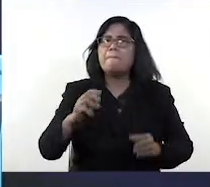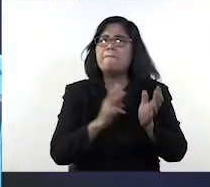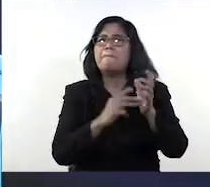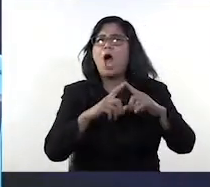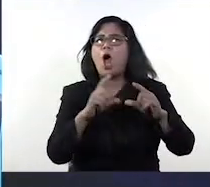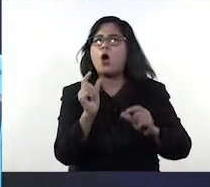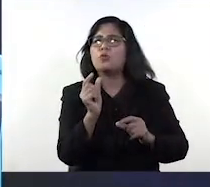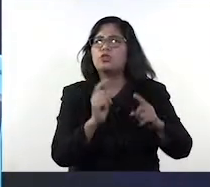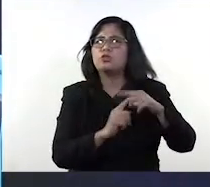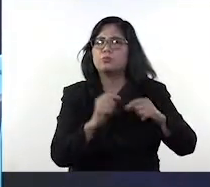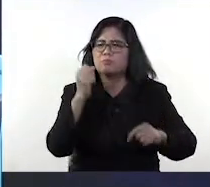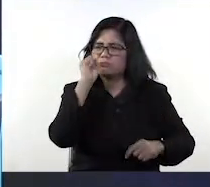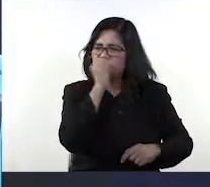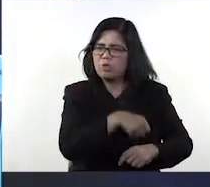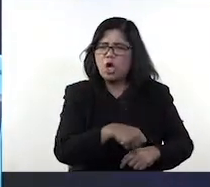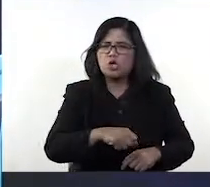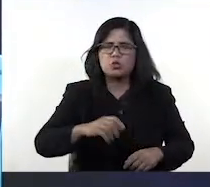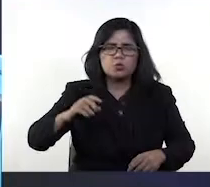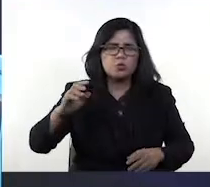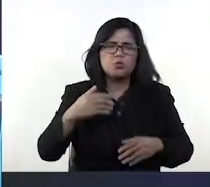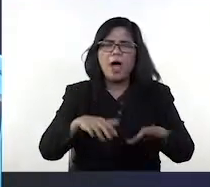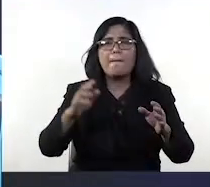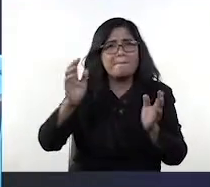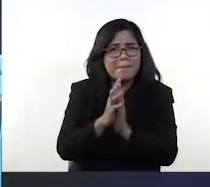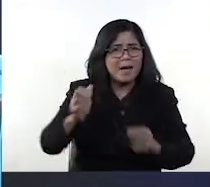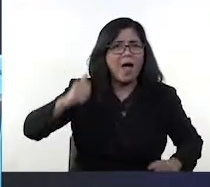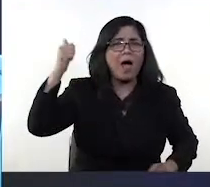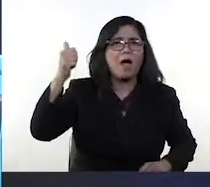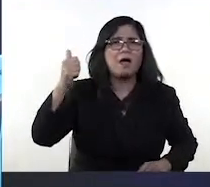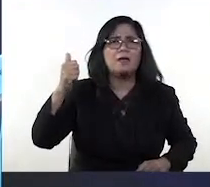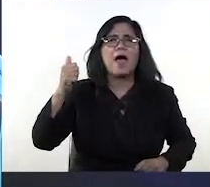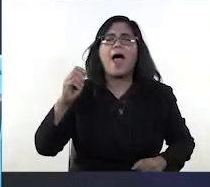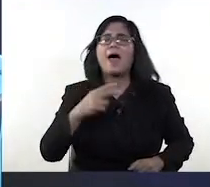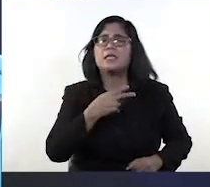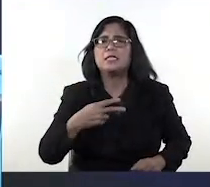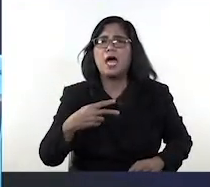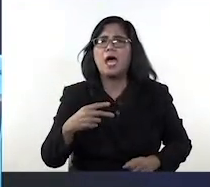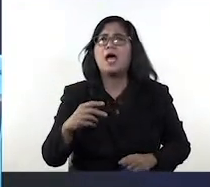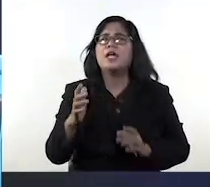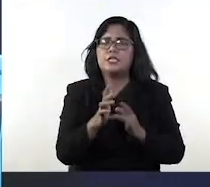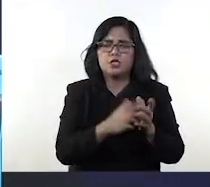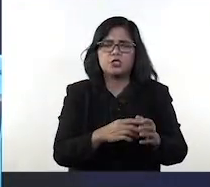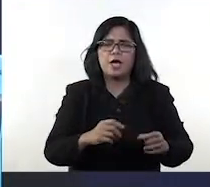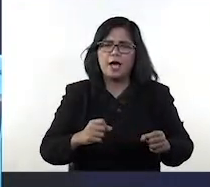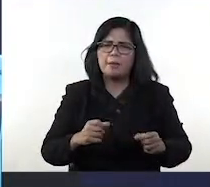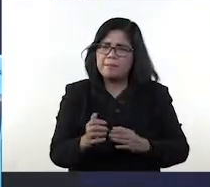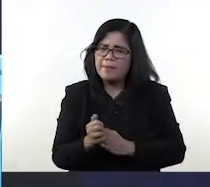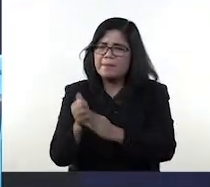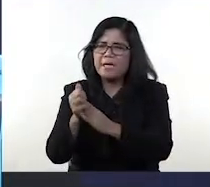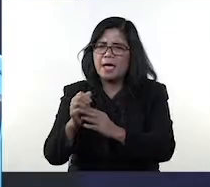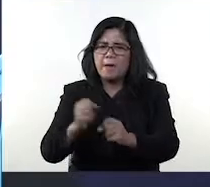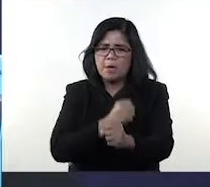pria lain kuberitakan artinya dia menguatkanmu dia akan membimbingmu dia akan memampukan mu